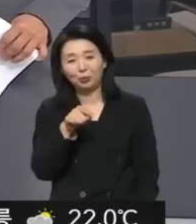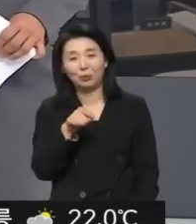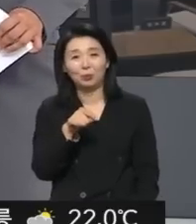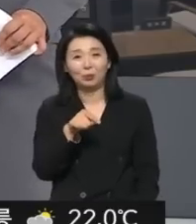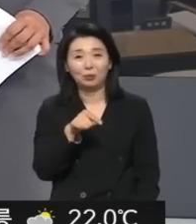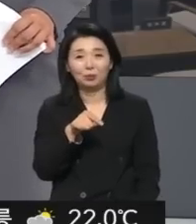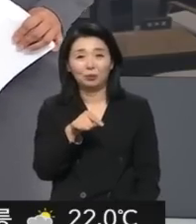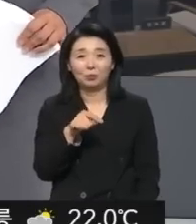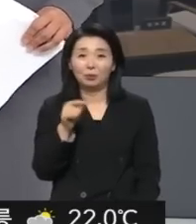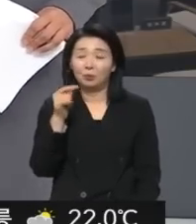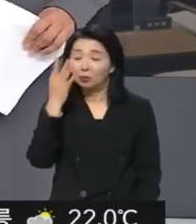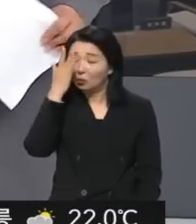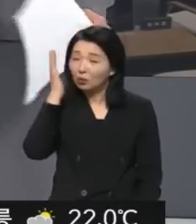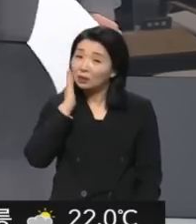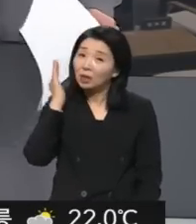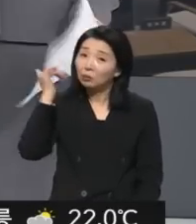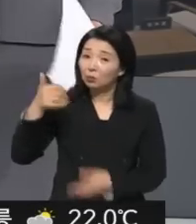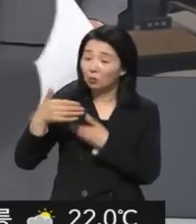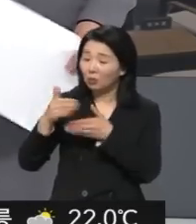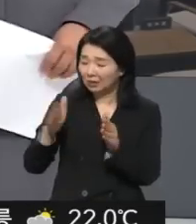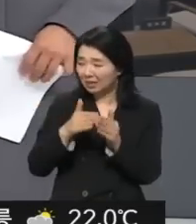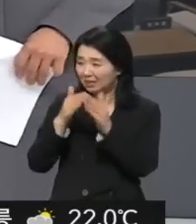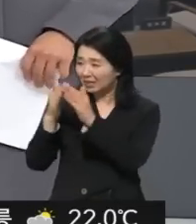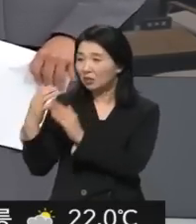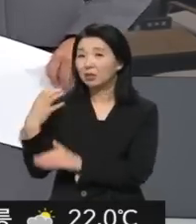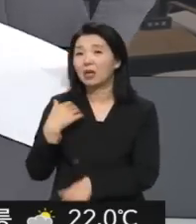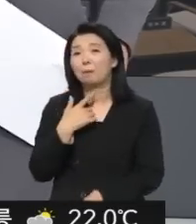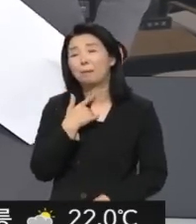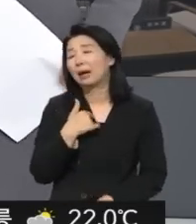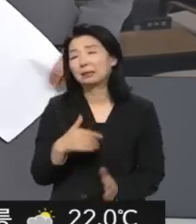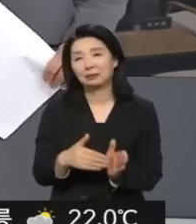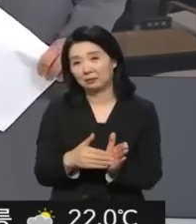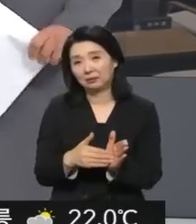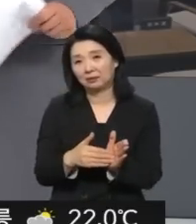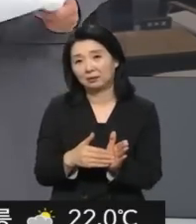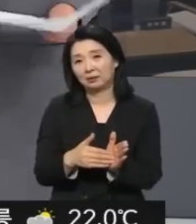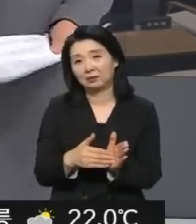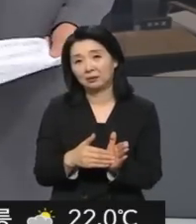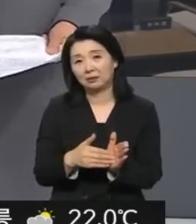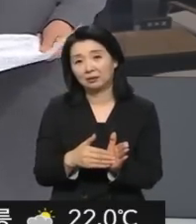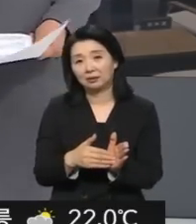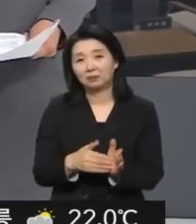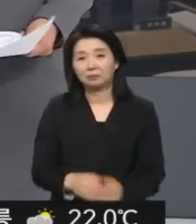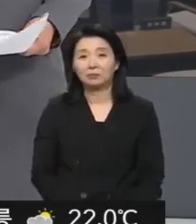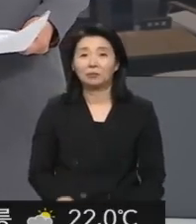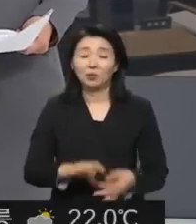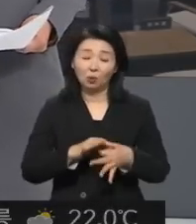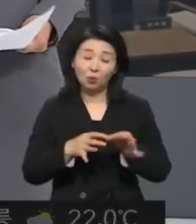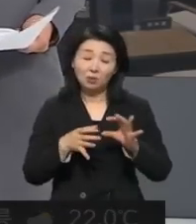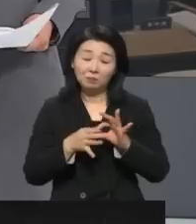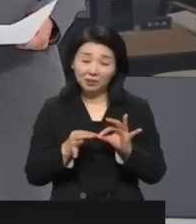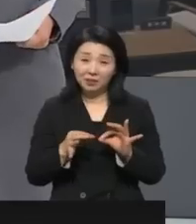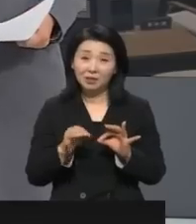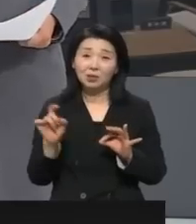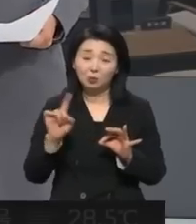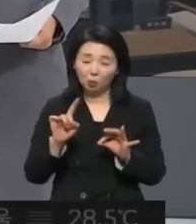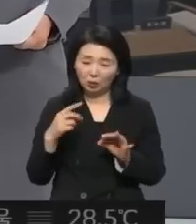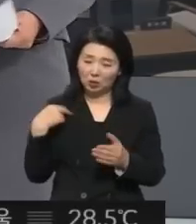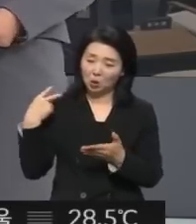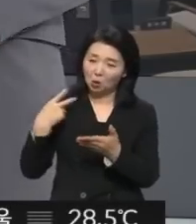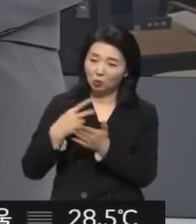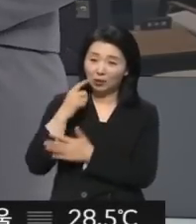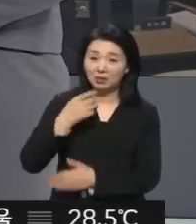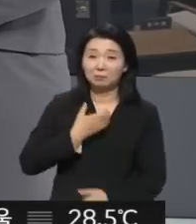받았습니다. 용산 대통령실 이전을 담당했던 게 전부라고 하는데요. 야권에서는 올림픽 역도